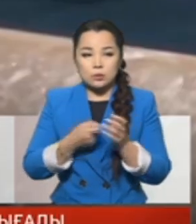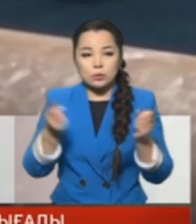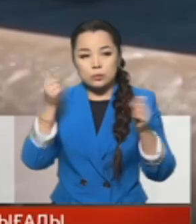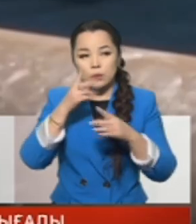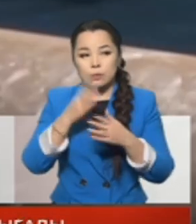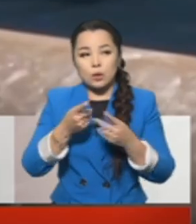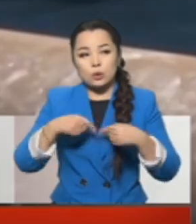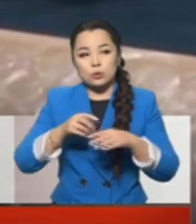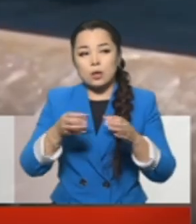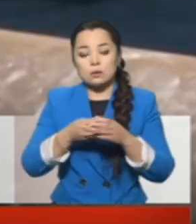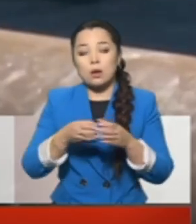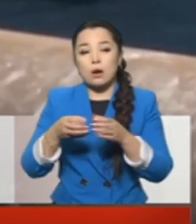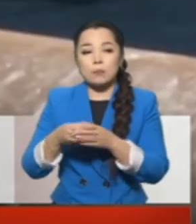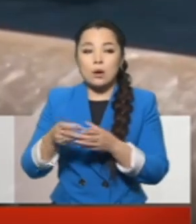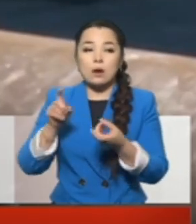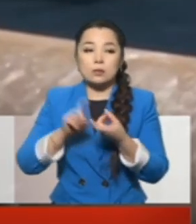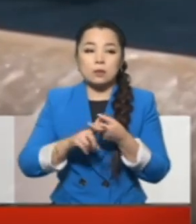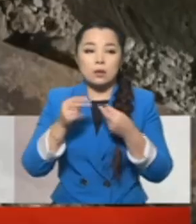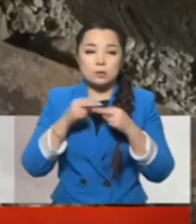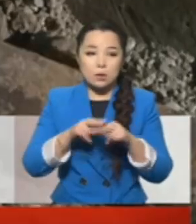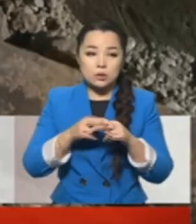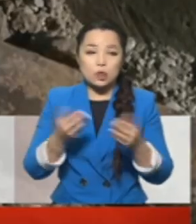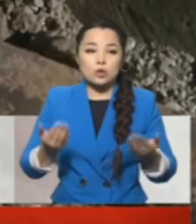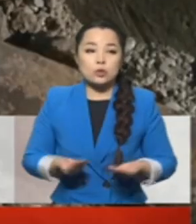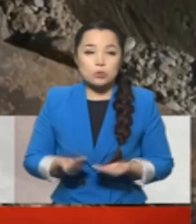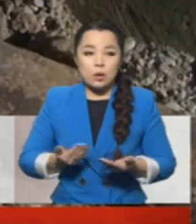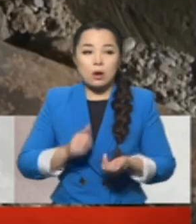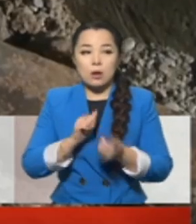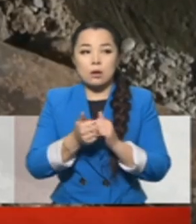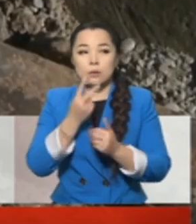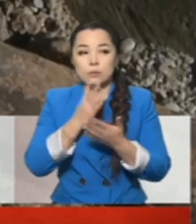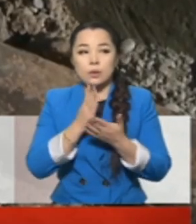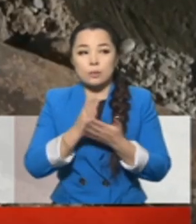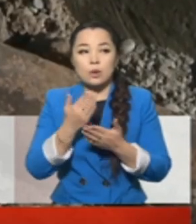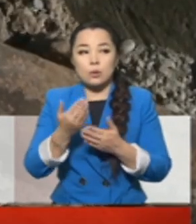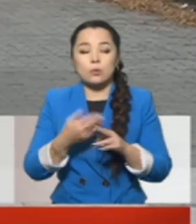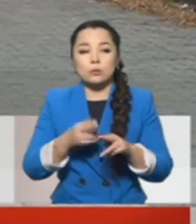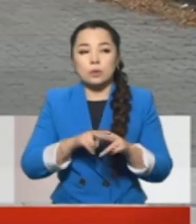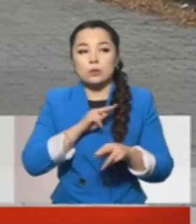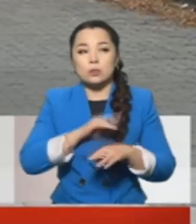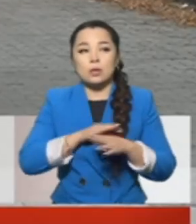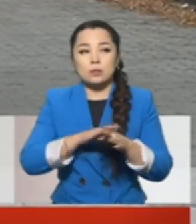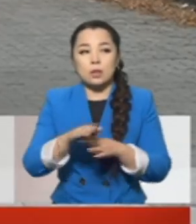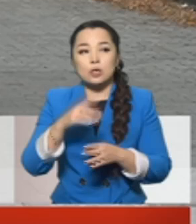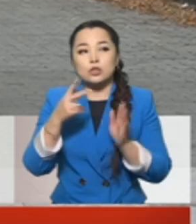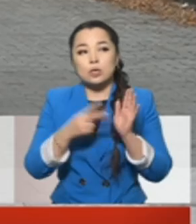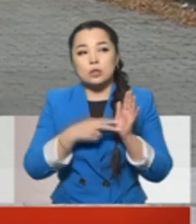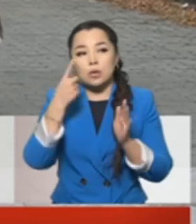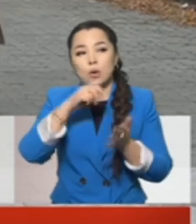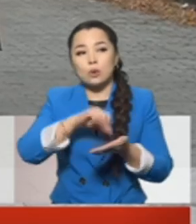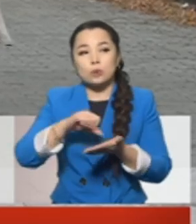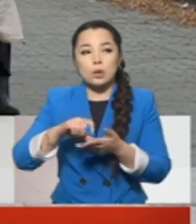сөз байласқан компаниялар арқылы қаржыны қолма-қол ақшаға ауыстырып алған. Осы іске қатысы бар 7